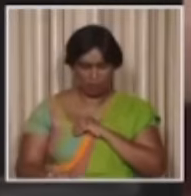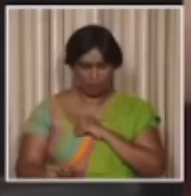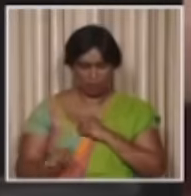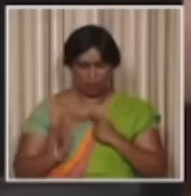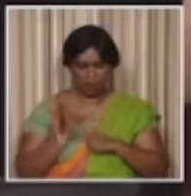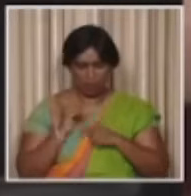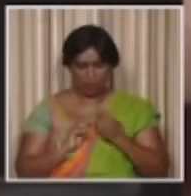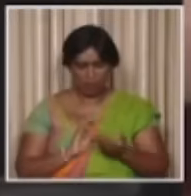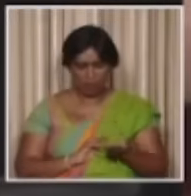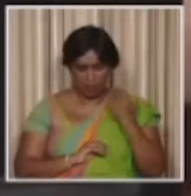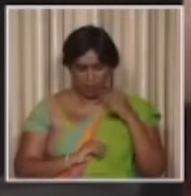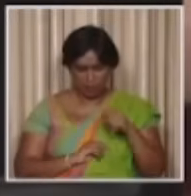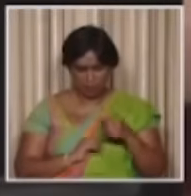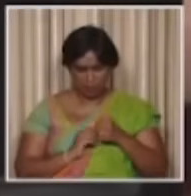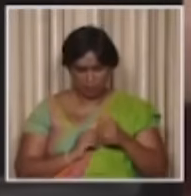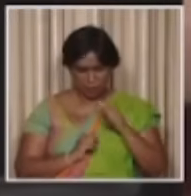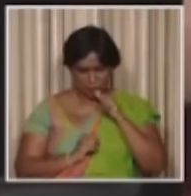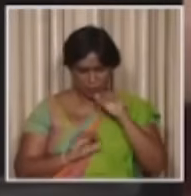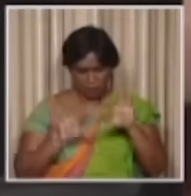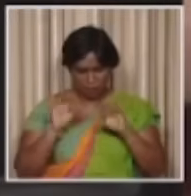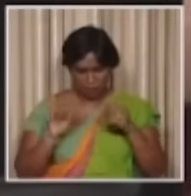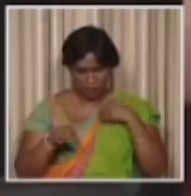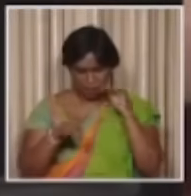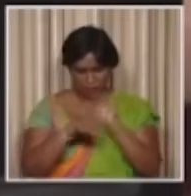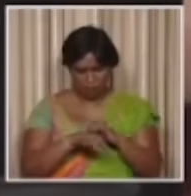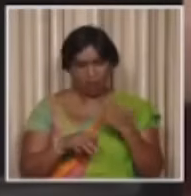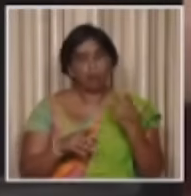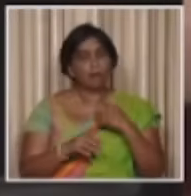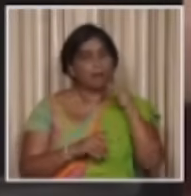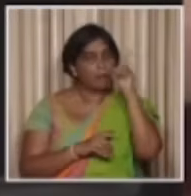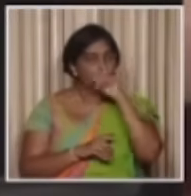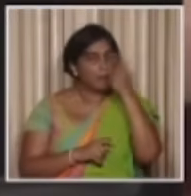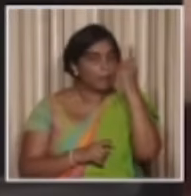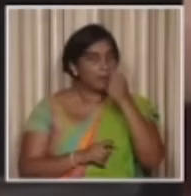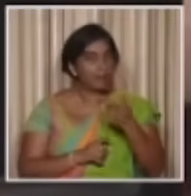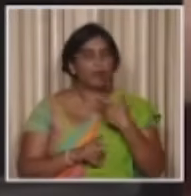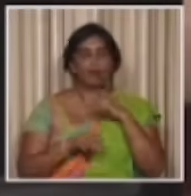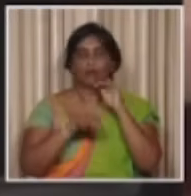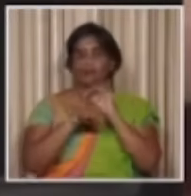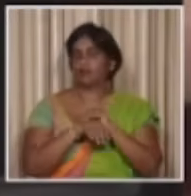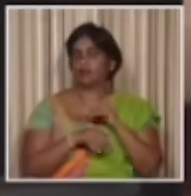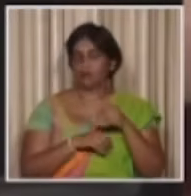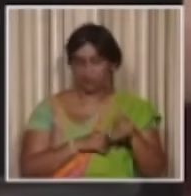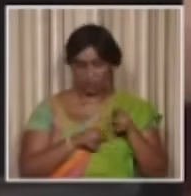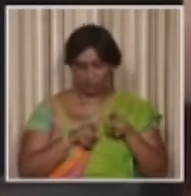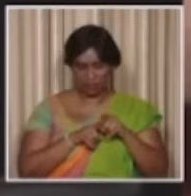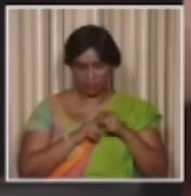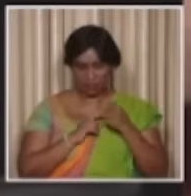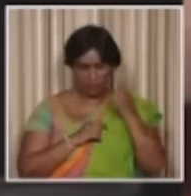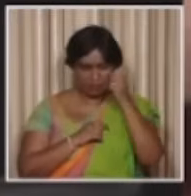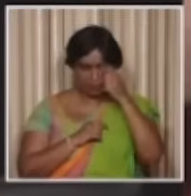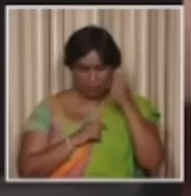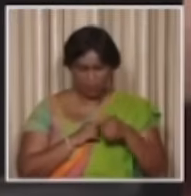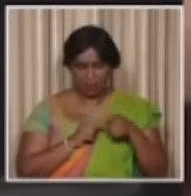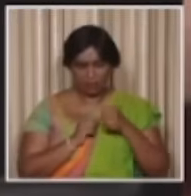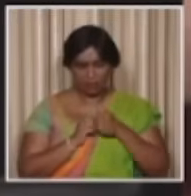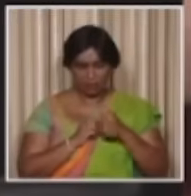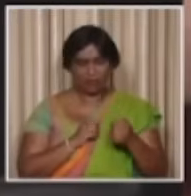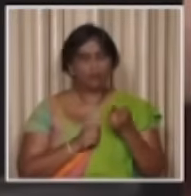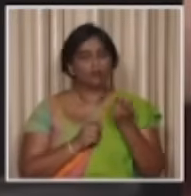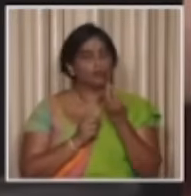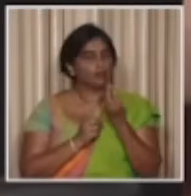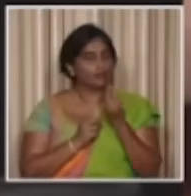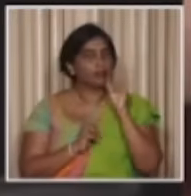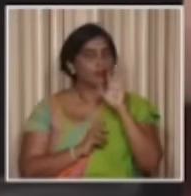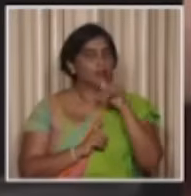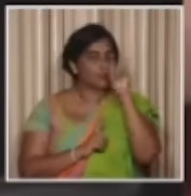barak kavilla thina habai mekata etterama thoru moru ahuwela na maase padiganna minissu tika thamai meka ahuwela tiyenne mokada maase padiganna kattiyage deemanawa